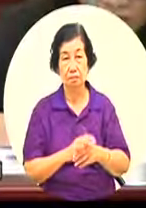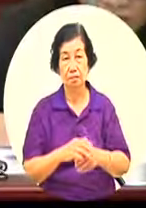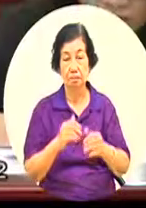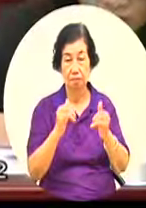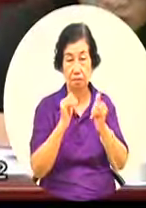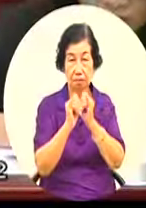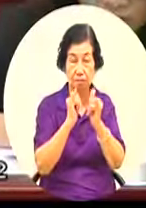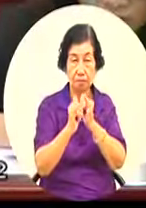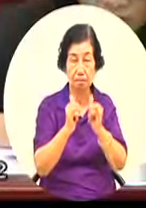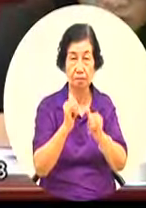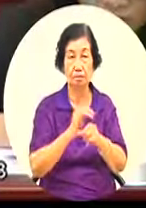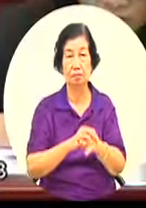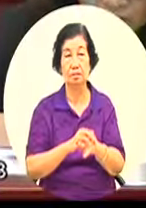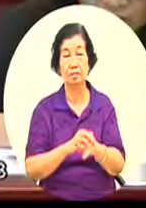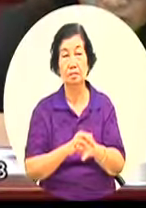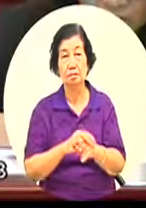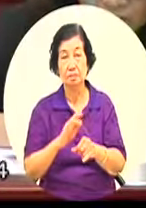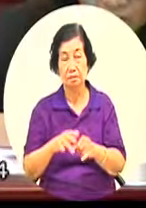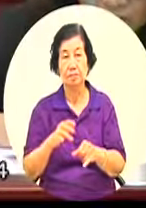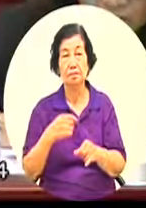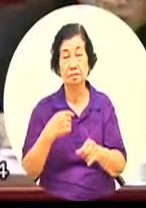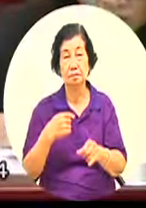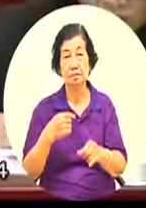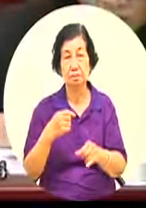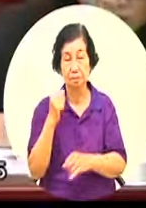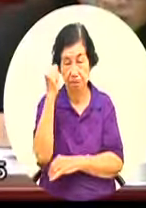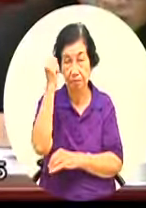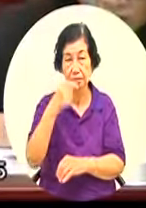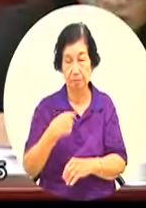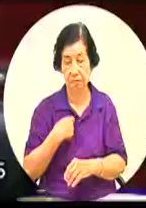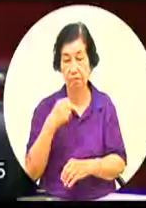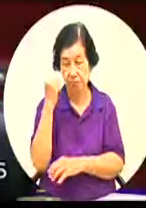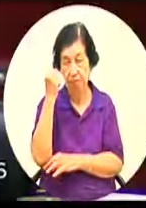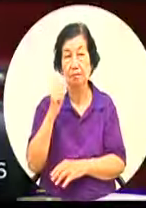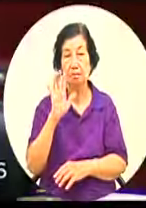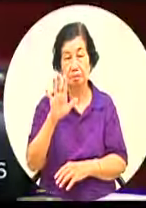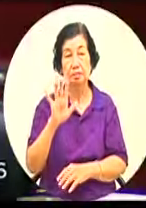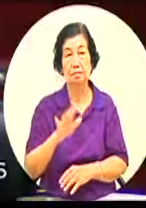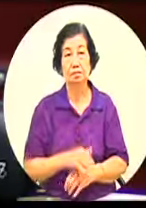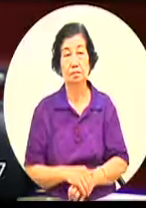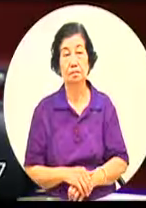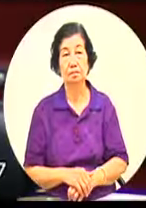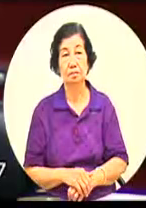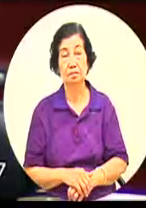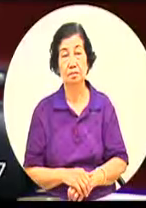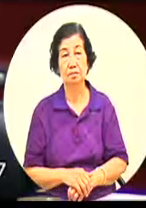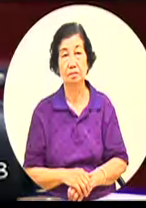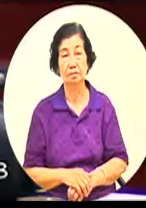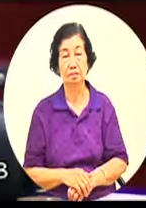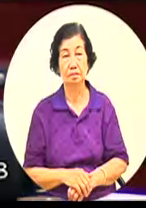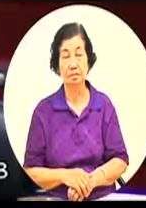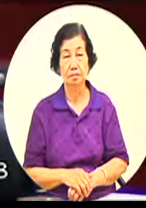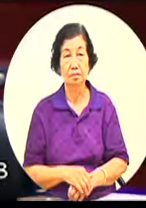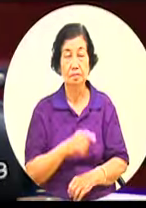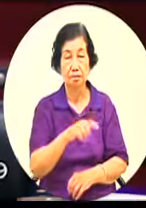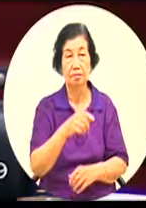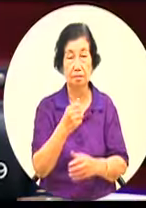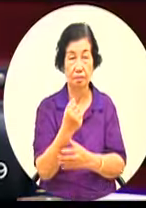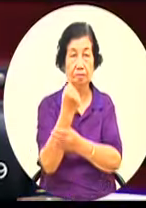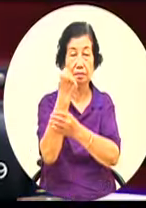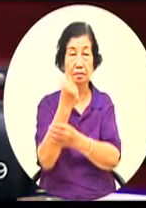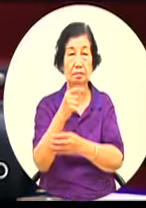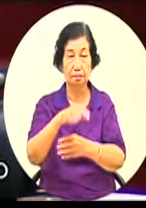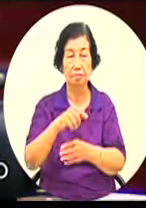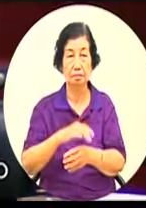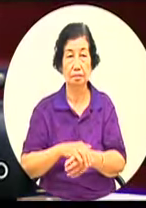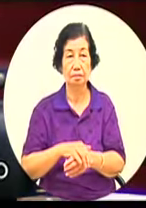是支持，那我本人也很支持。 好，那您既然支持的话，本席这边一样具体建议